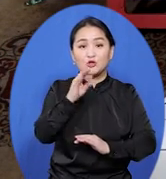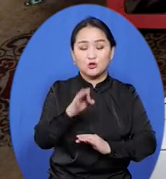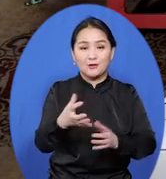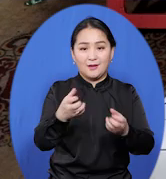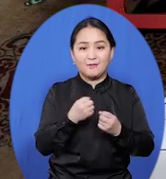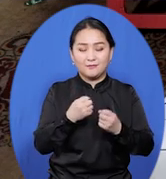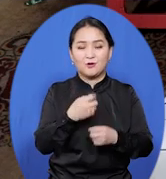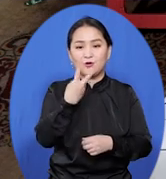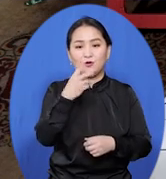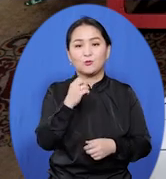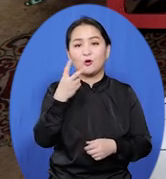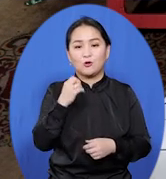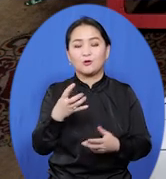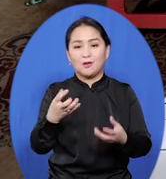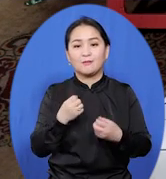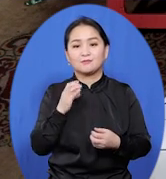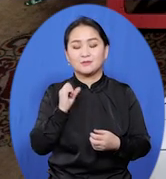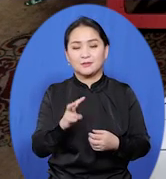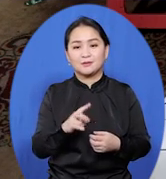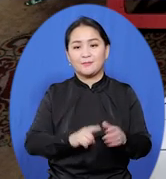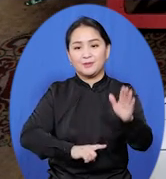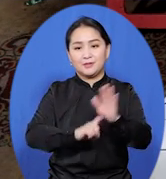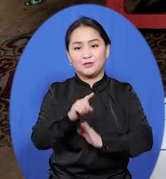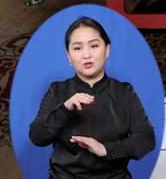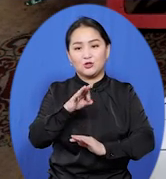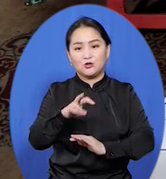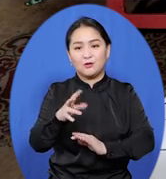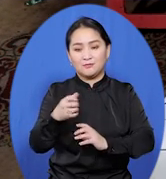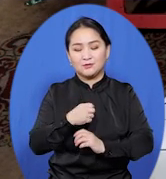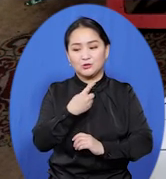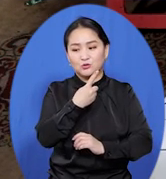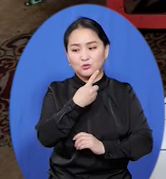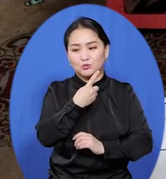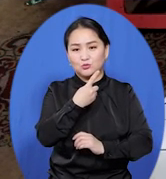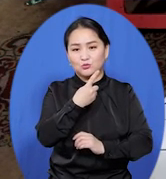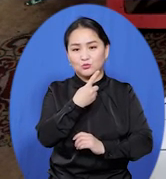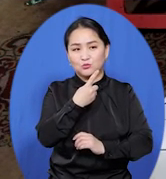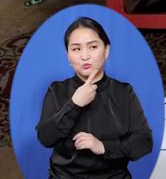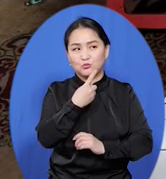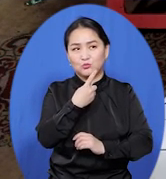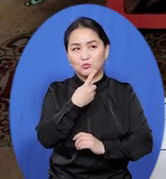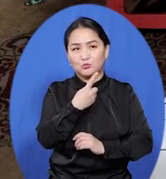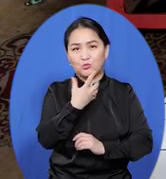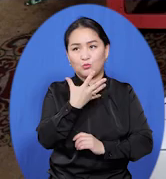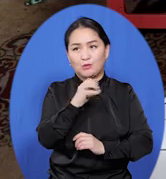авцсан байгаа төлөө эхнийхэн төлөгийг аваад эхэлсэн байгаа. 20 онд авсан би. Эхний төлөө 100